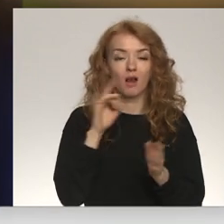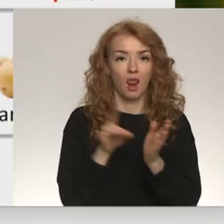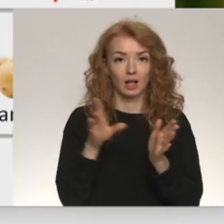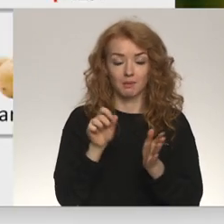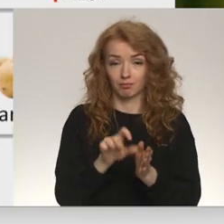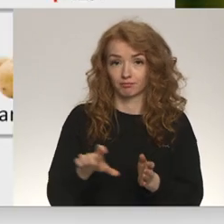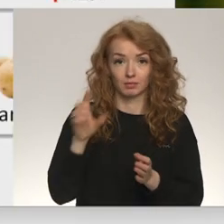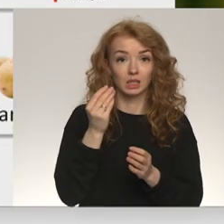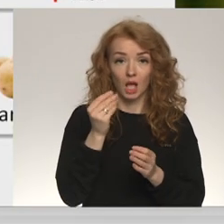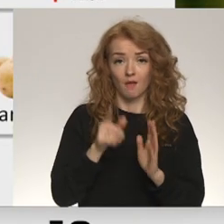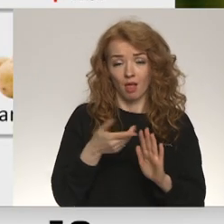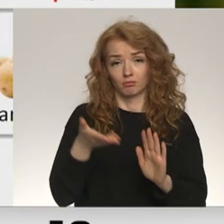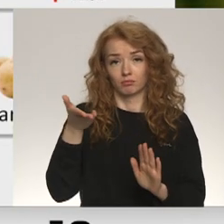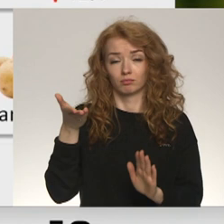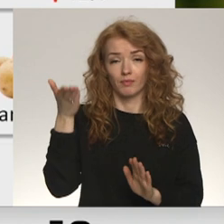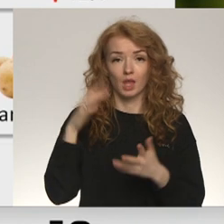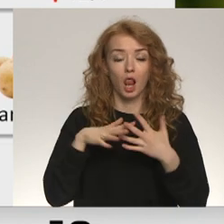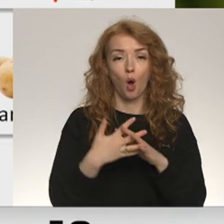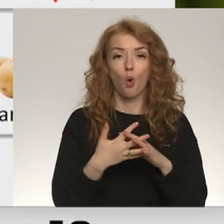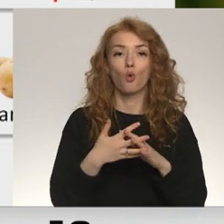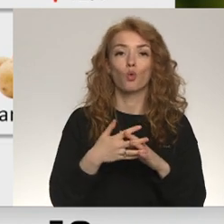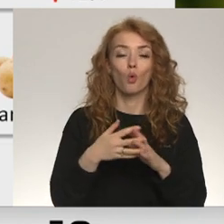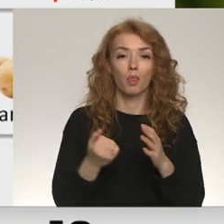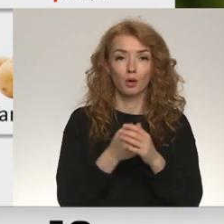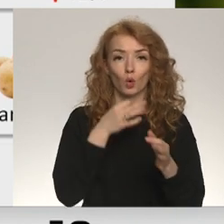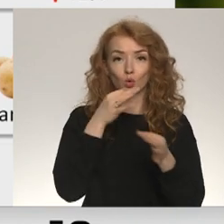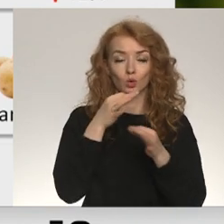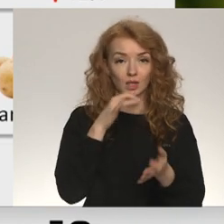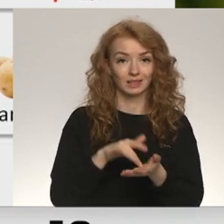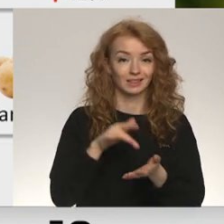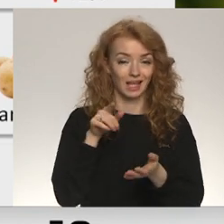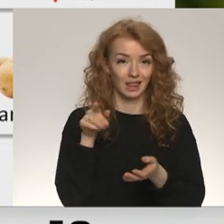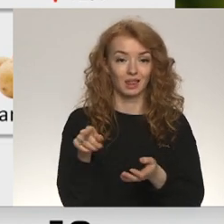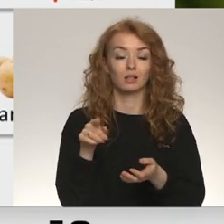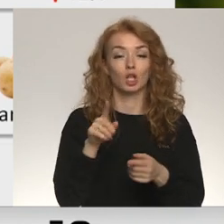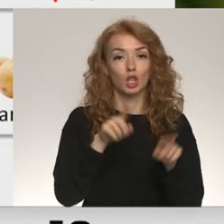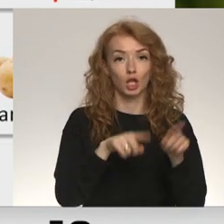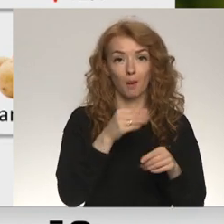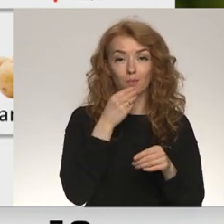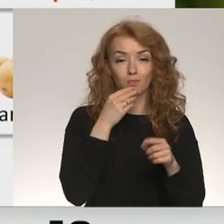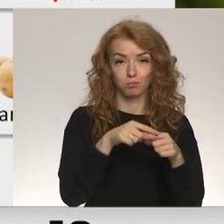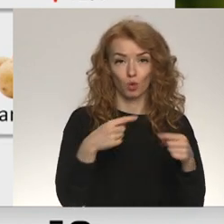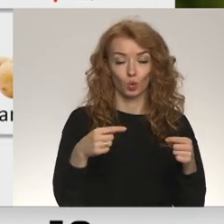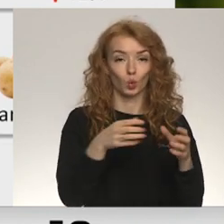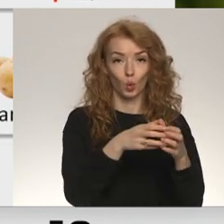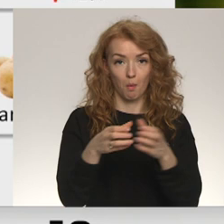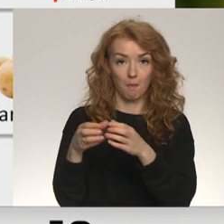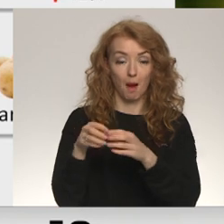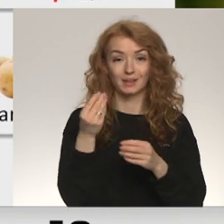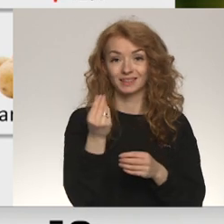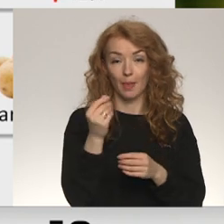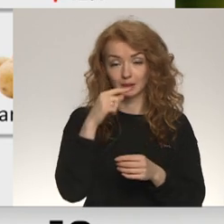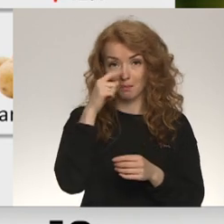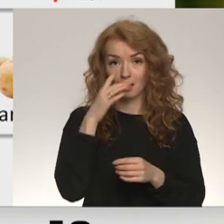cenas turēt. Pēc lauku konsultāciju centra aplēsēm atsevišķām pārtikas produktu grupām šī gada martā cenas